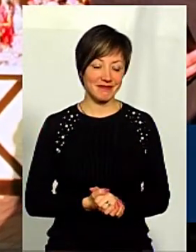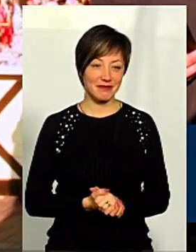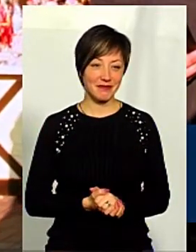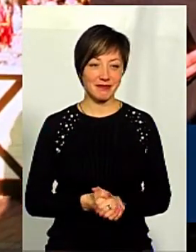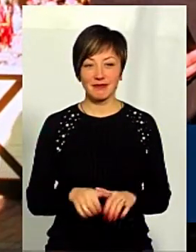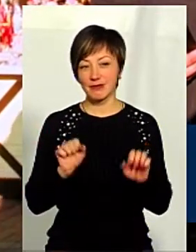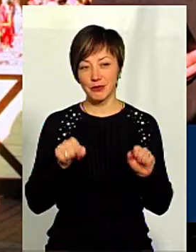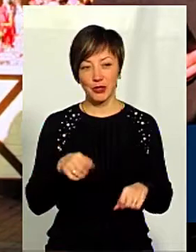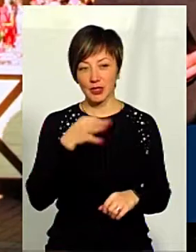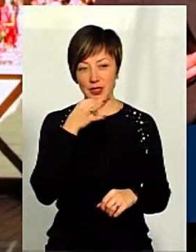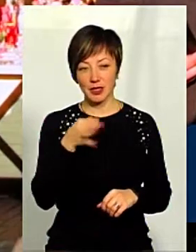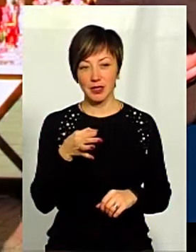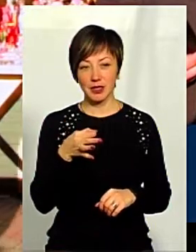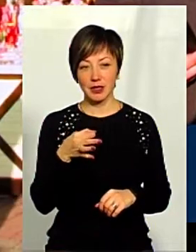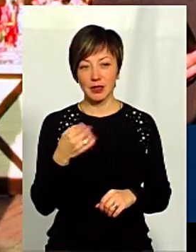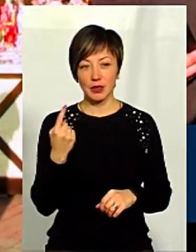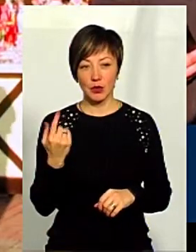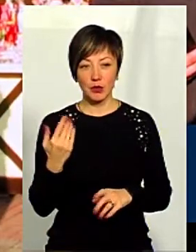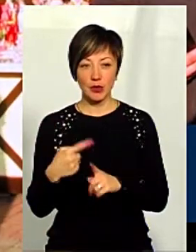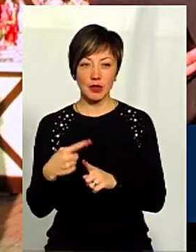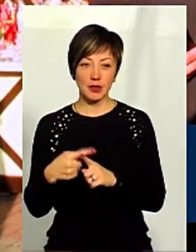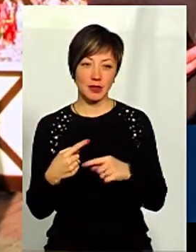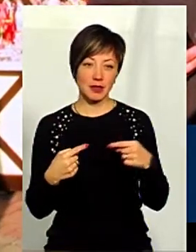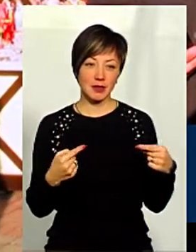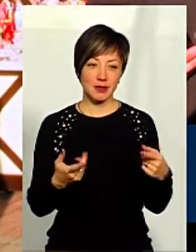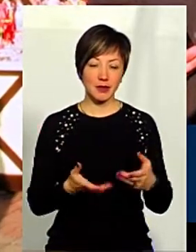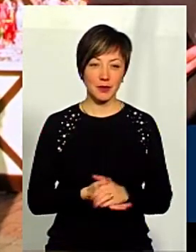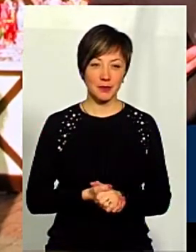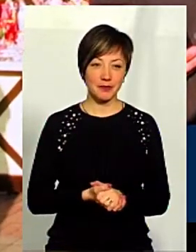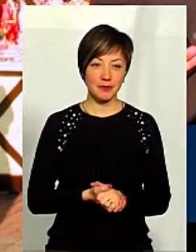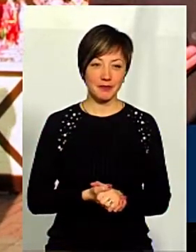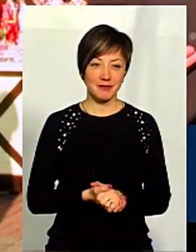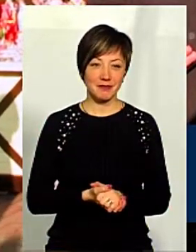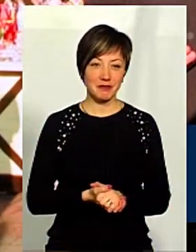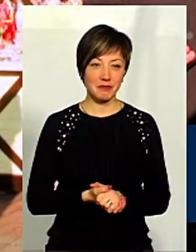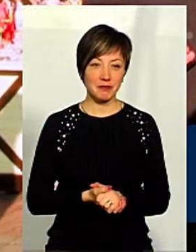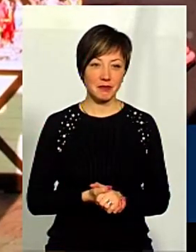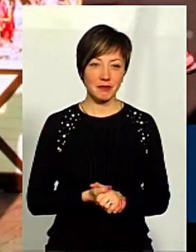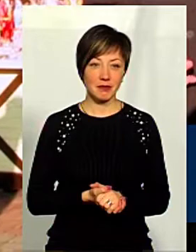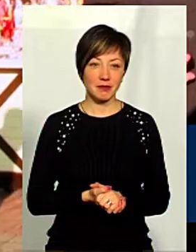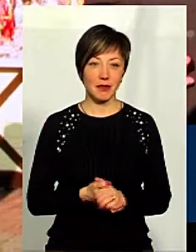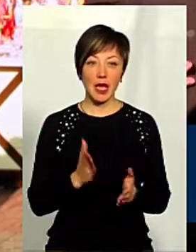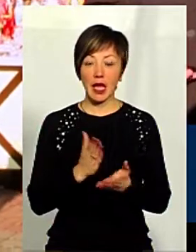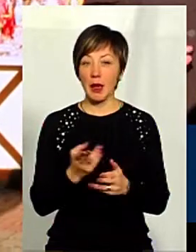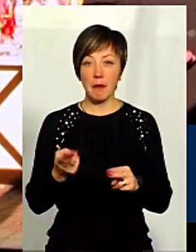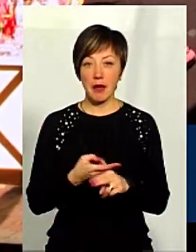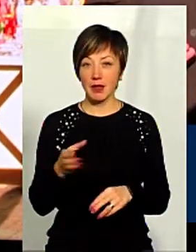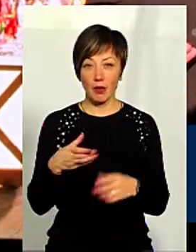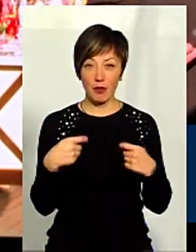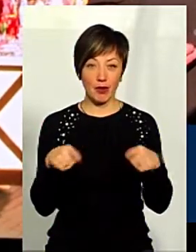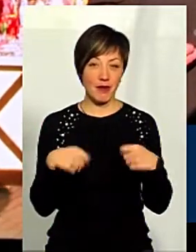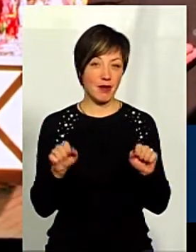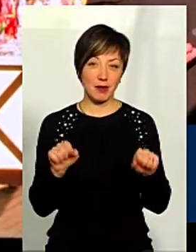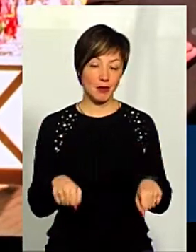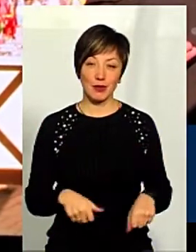Можна сказати, з одної сторони це і позитивно, з другої негативно. Є глінтвейн і безалкогольний, можна продавати,